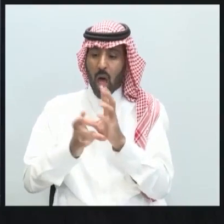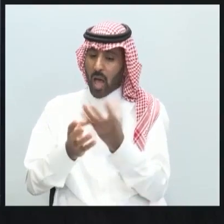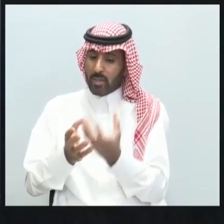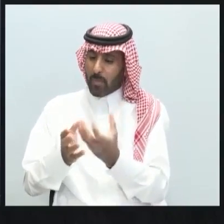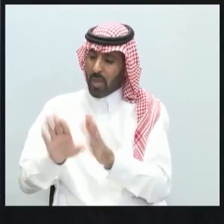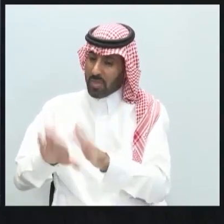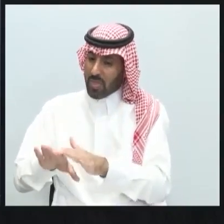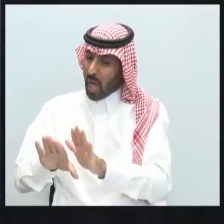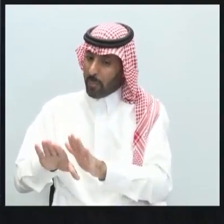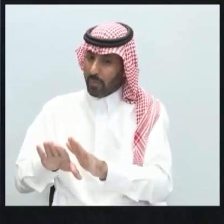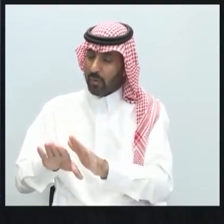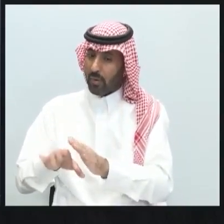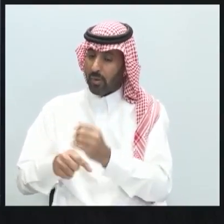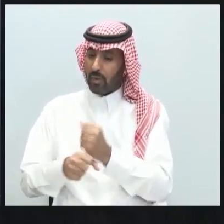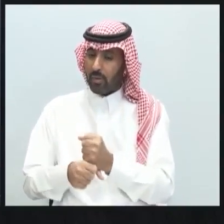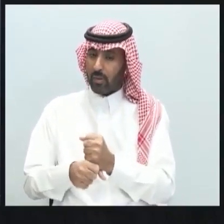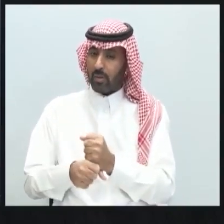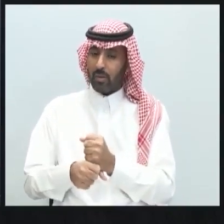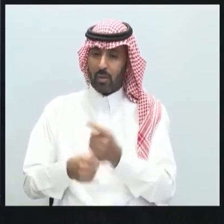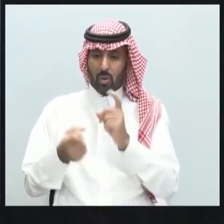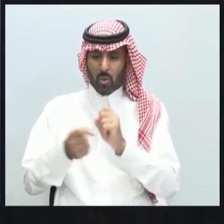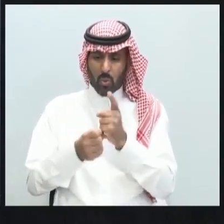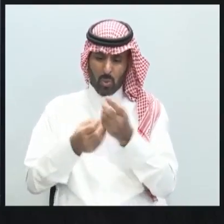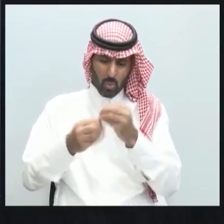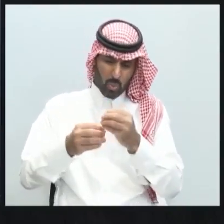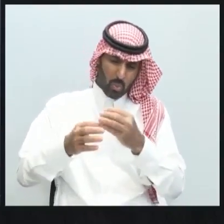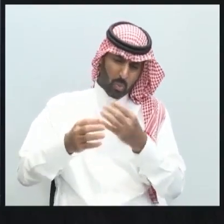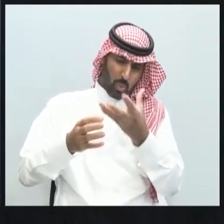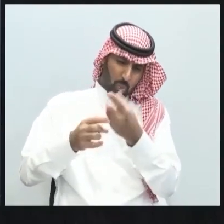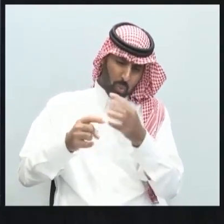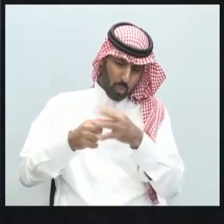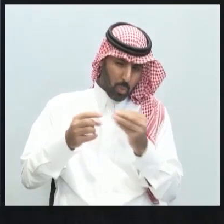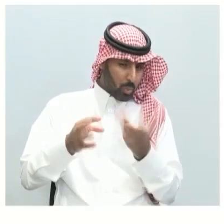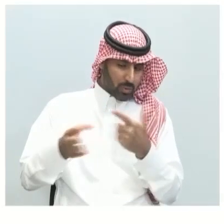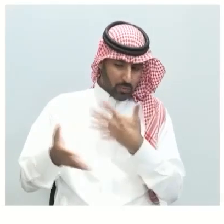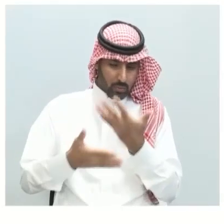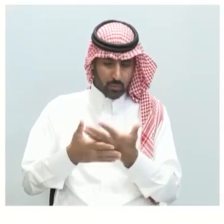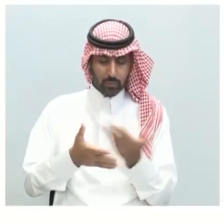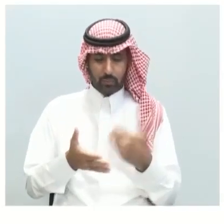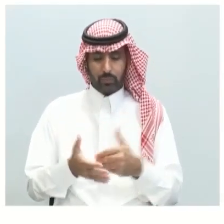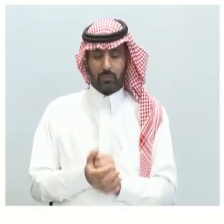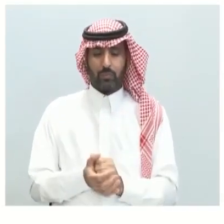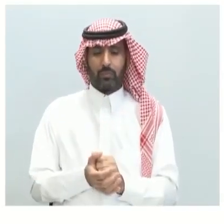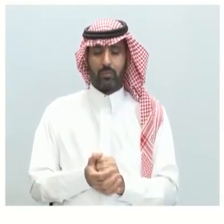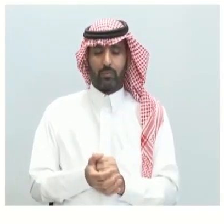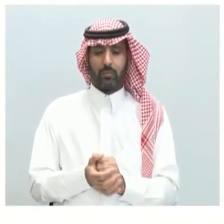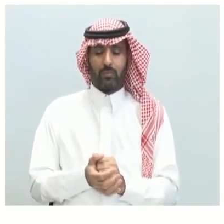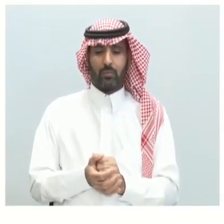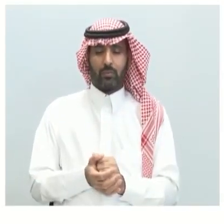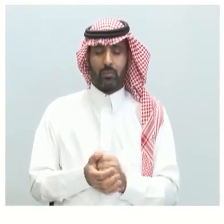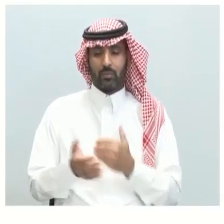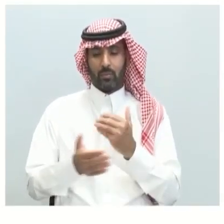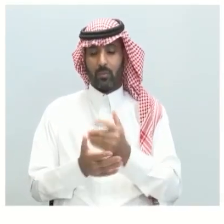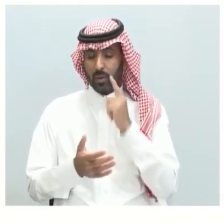اذا كانت هناك كميه غاز متغيره هذا باذن الله سندرسه في الدرس القادم